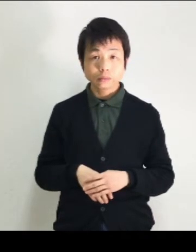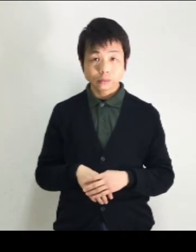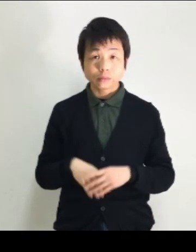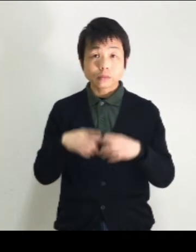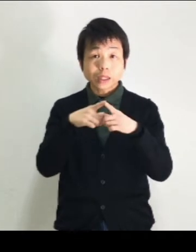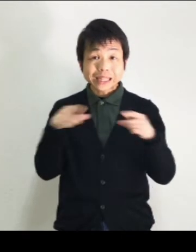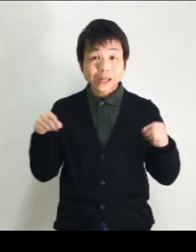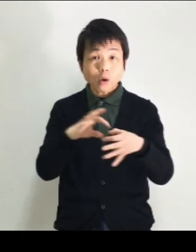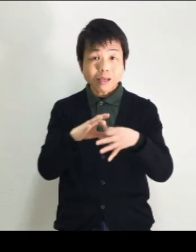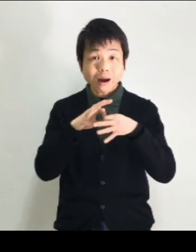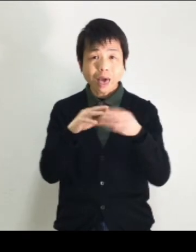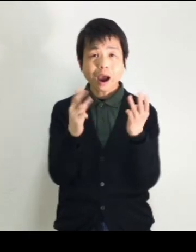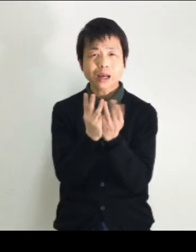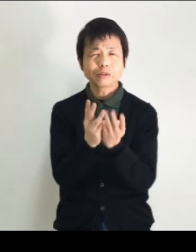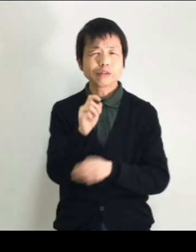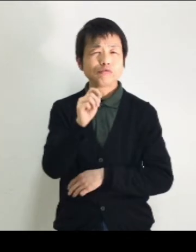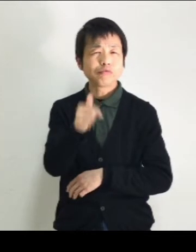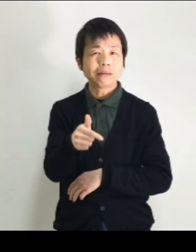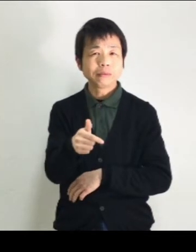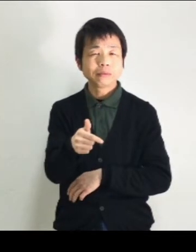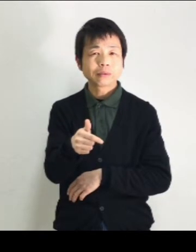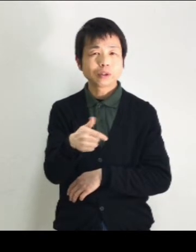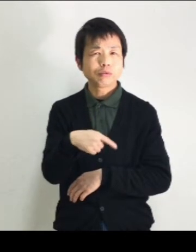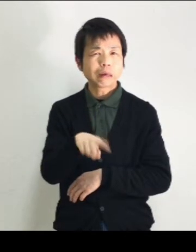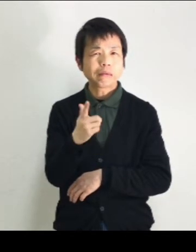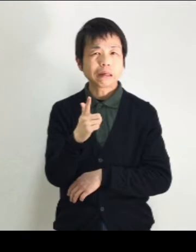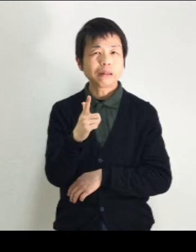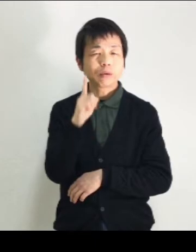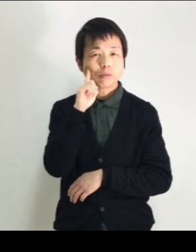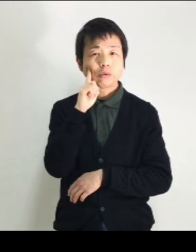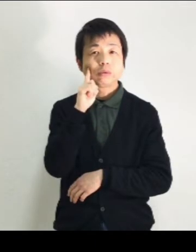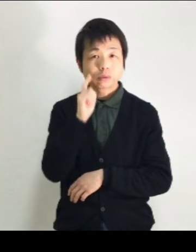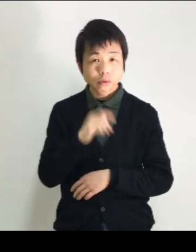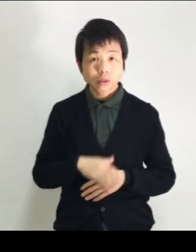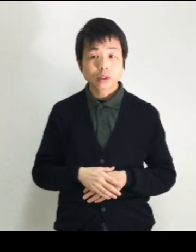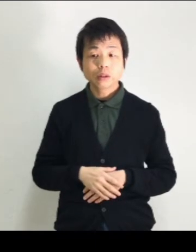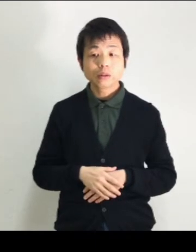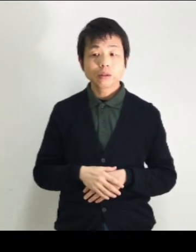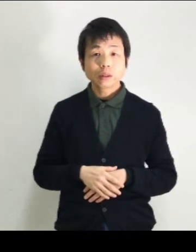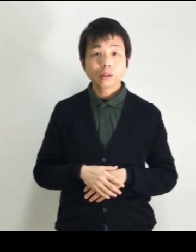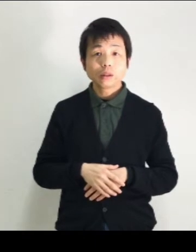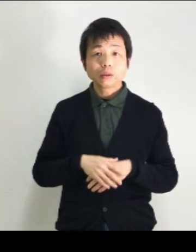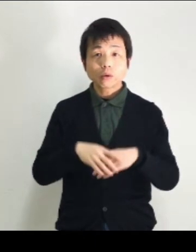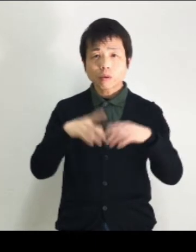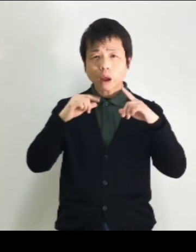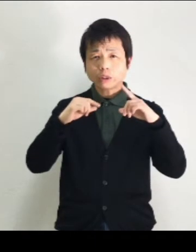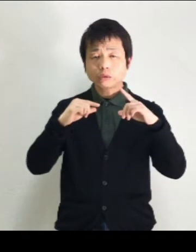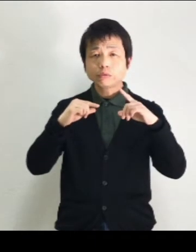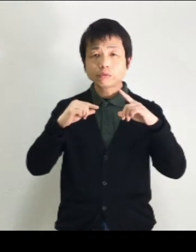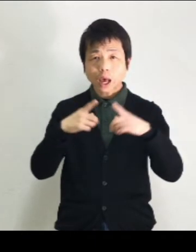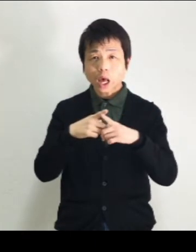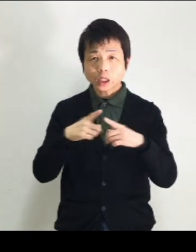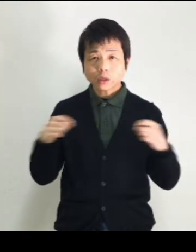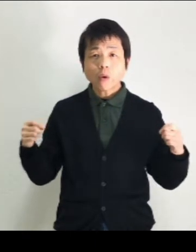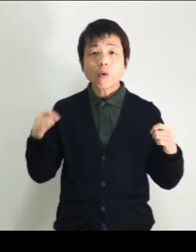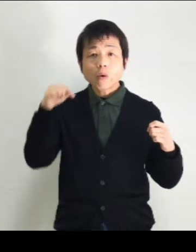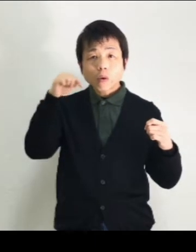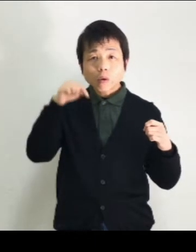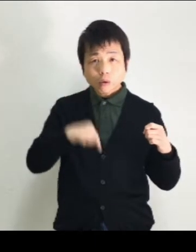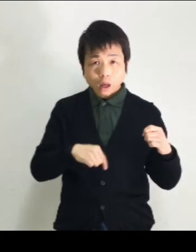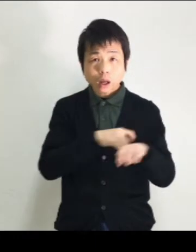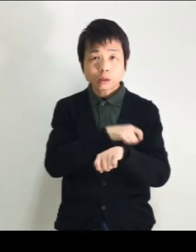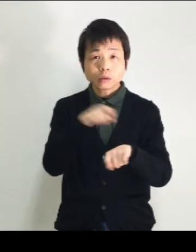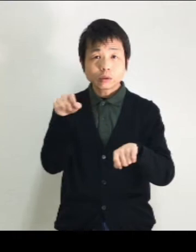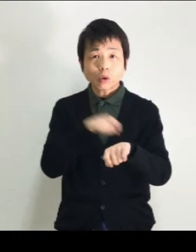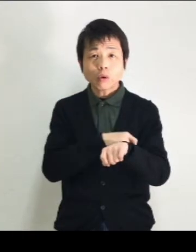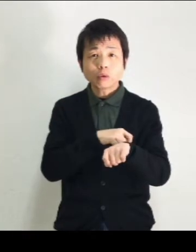その、日本だから少ないとかないと思うんですよね。その性的マイノリティになる確率が、日本は特段